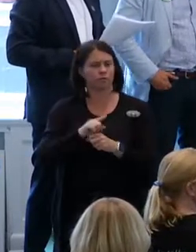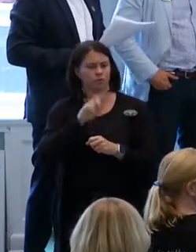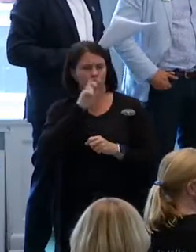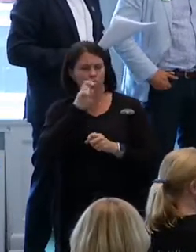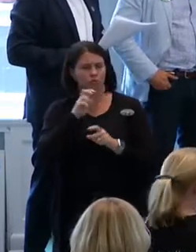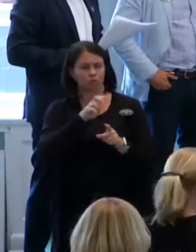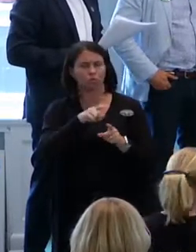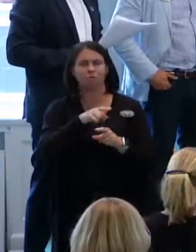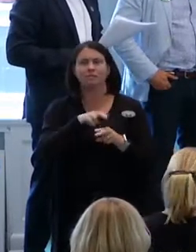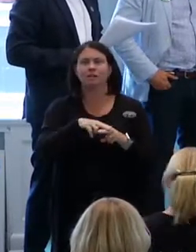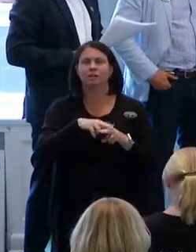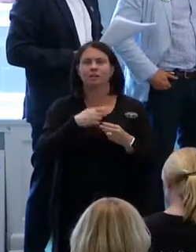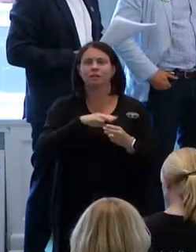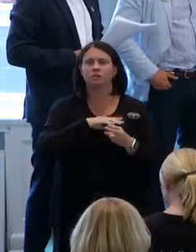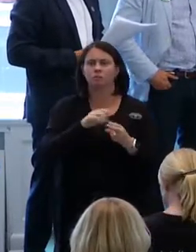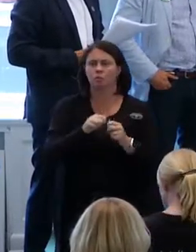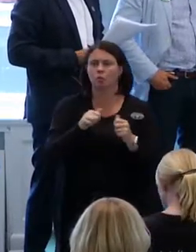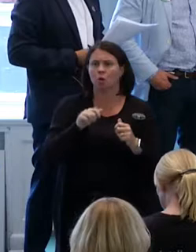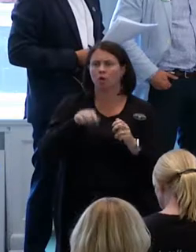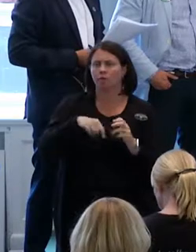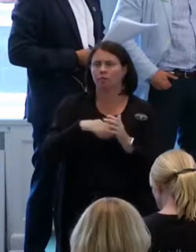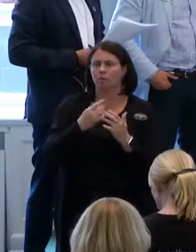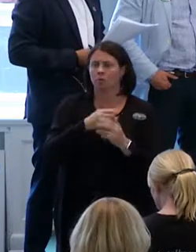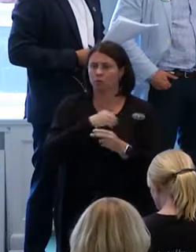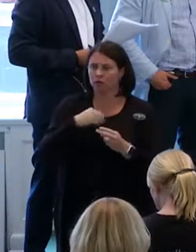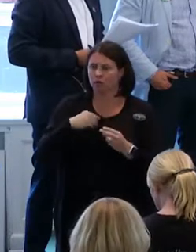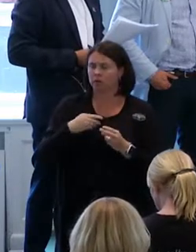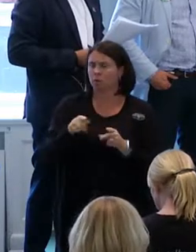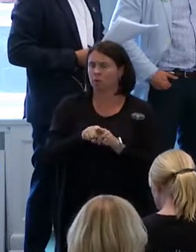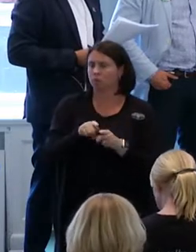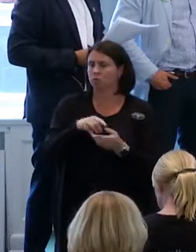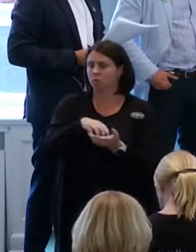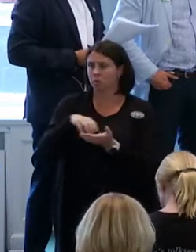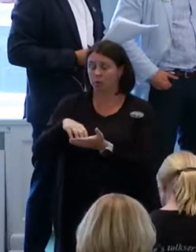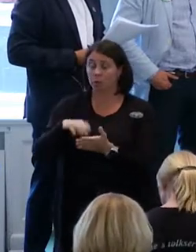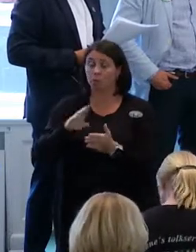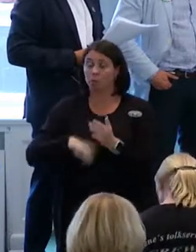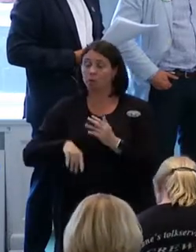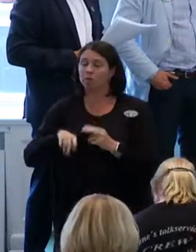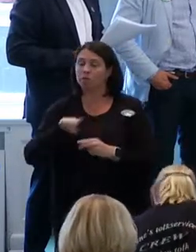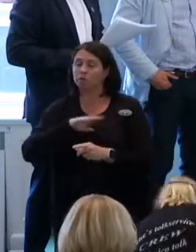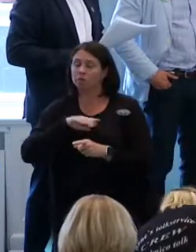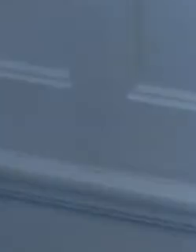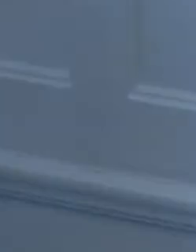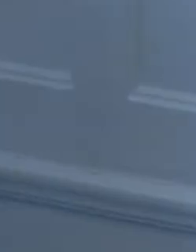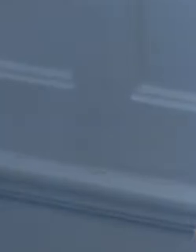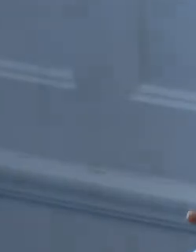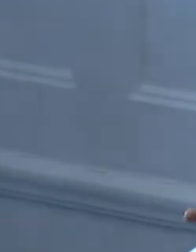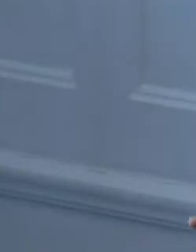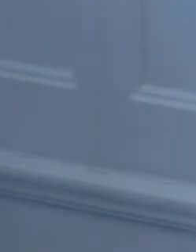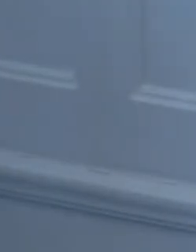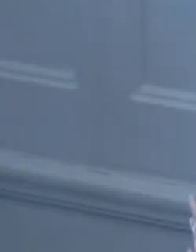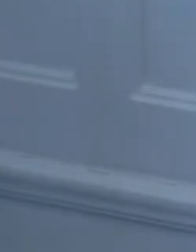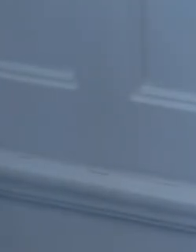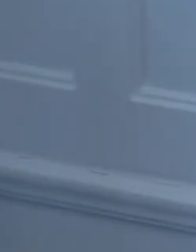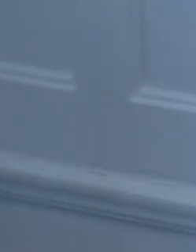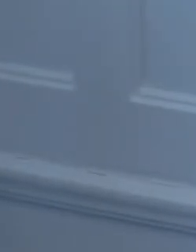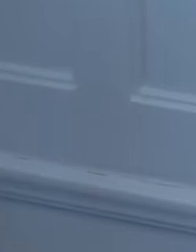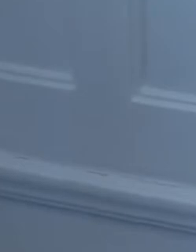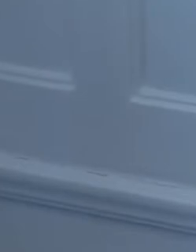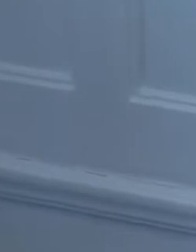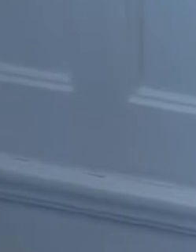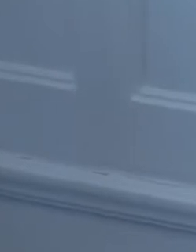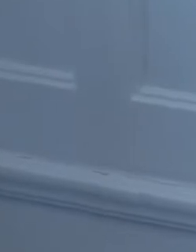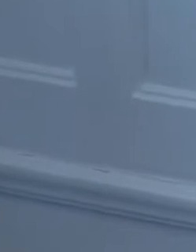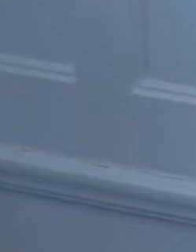att det finns väldigt stora krav från myndigheterna på kommunen utan att egentligen finns ett stöd på samma